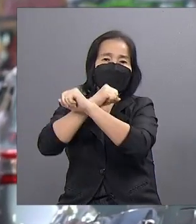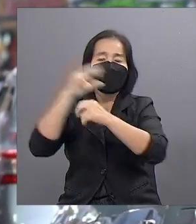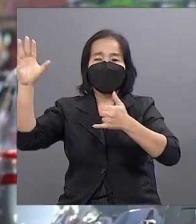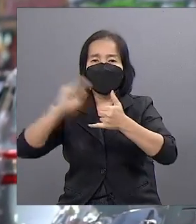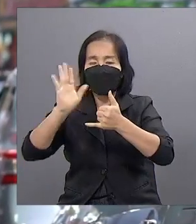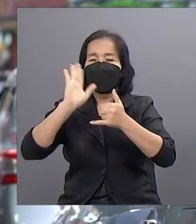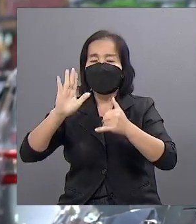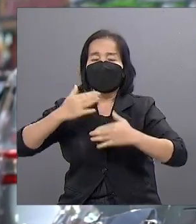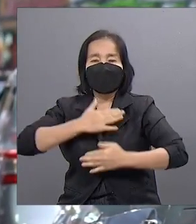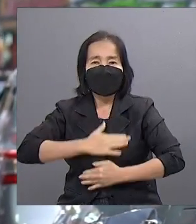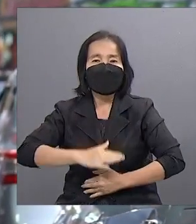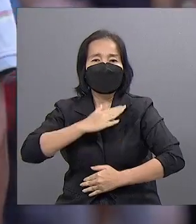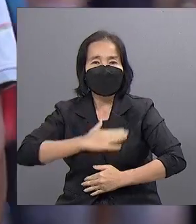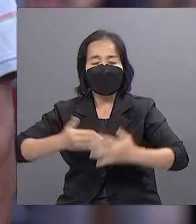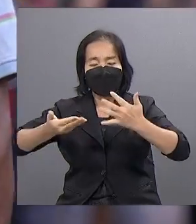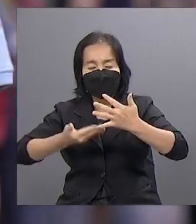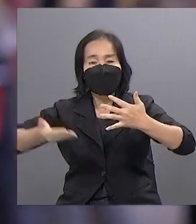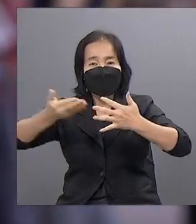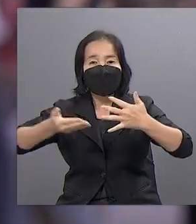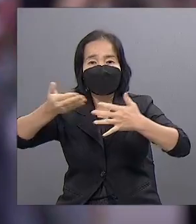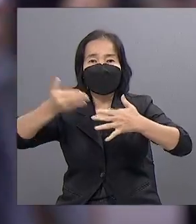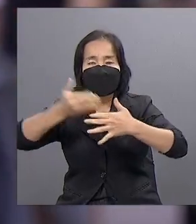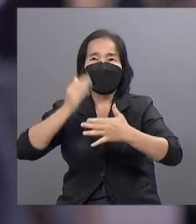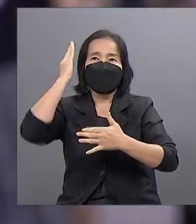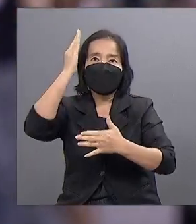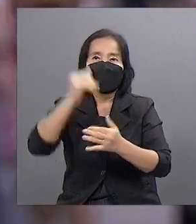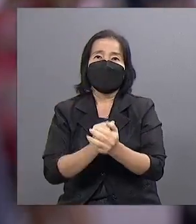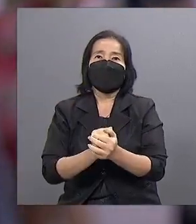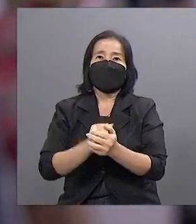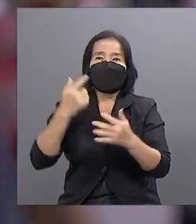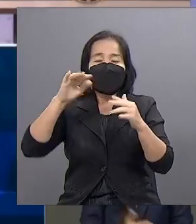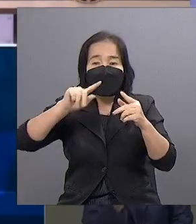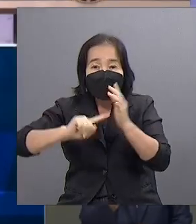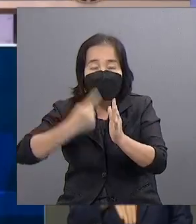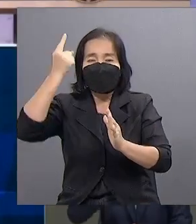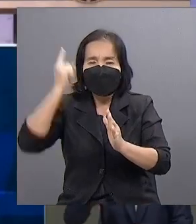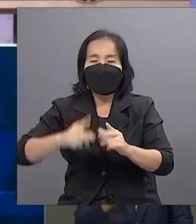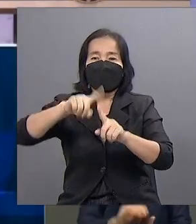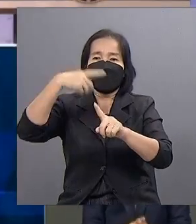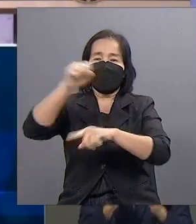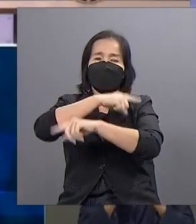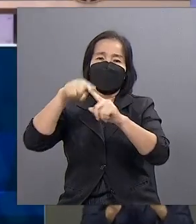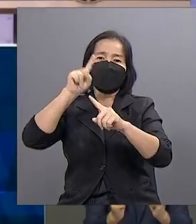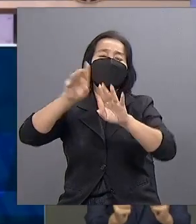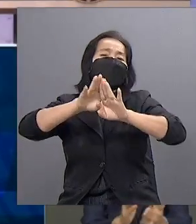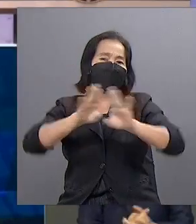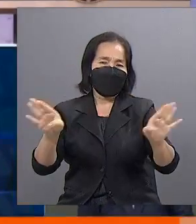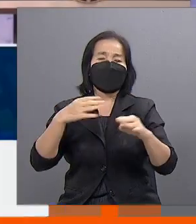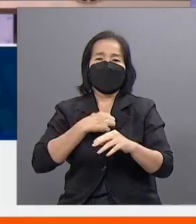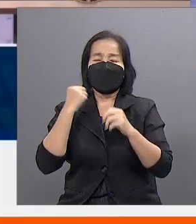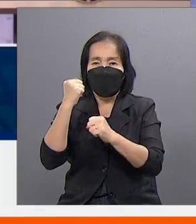เพื่อดีเดย์เป็นแนวปฏิบัติต่อไปในวันที่ 1ตุลาคมนี้ค่ะแต่ถ้าเราพยายามที่จะ